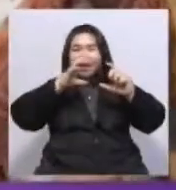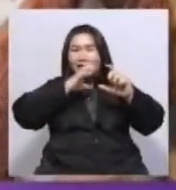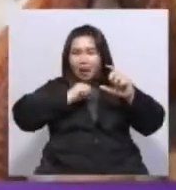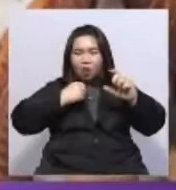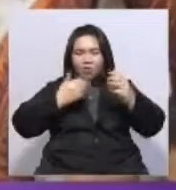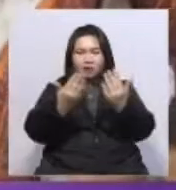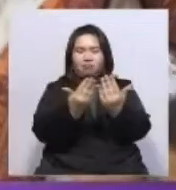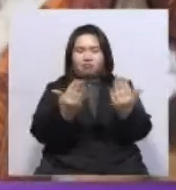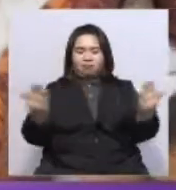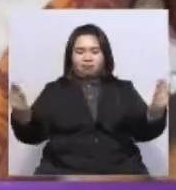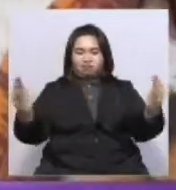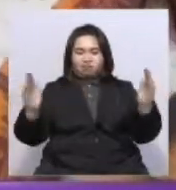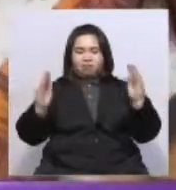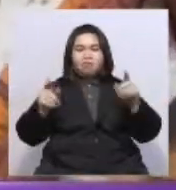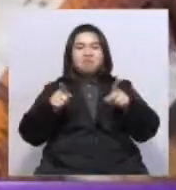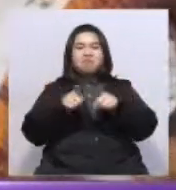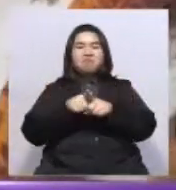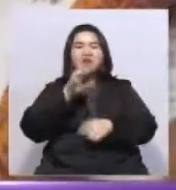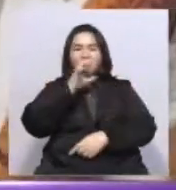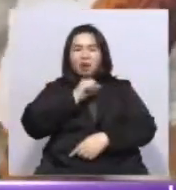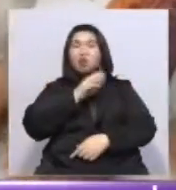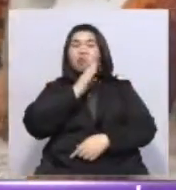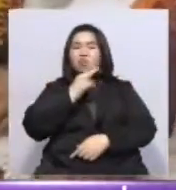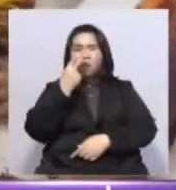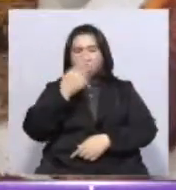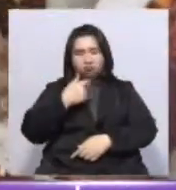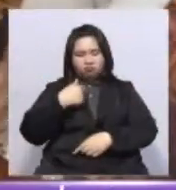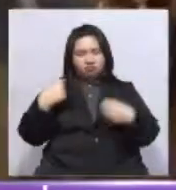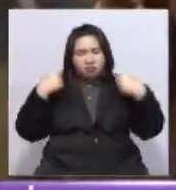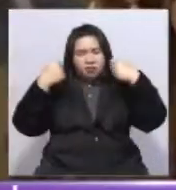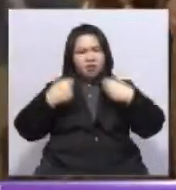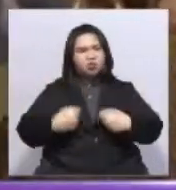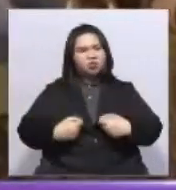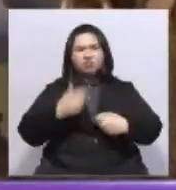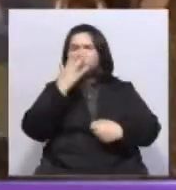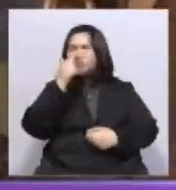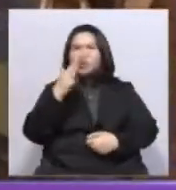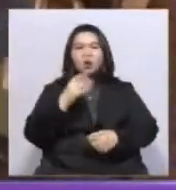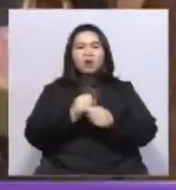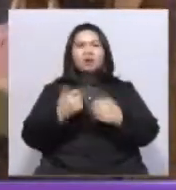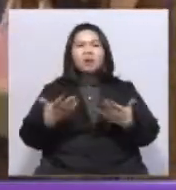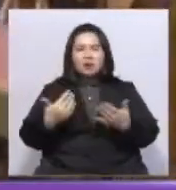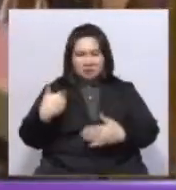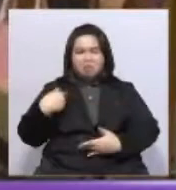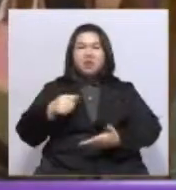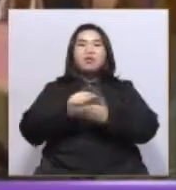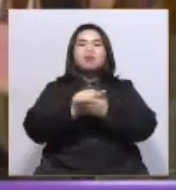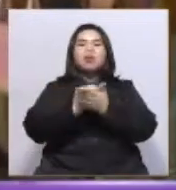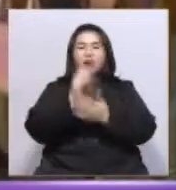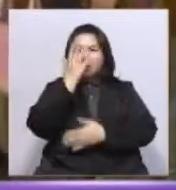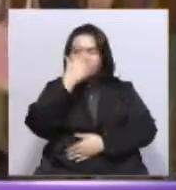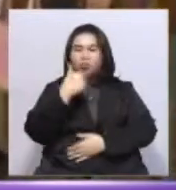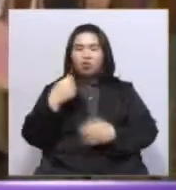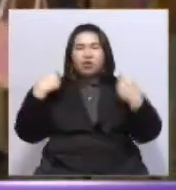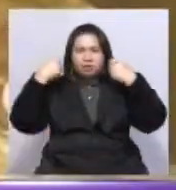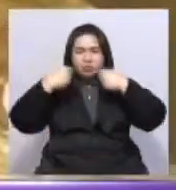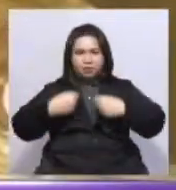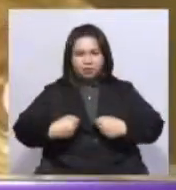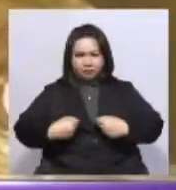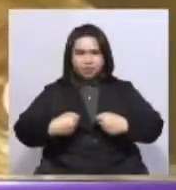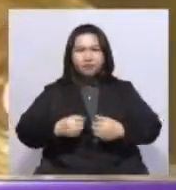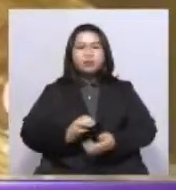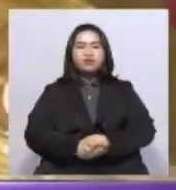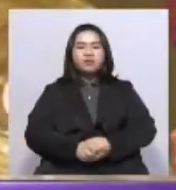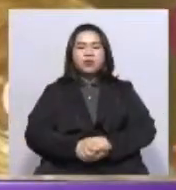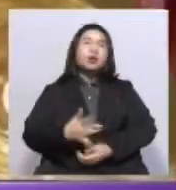และของตกแต่งเหมือนสมัยก่อนถ้าใครคิดว่าชุดที่ตัวเองใส่มาไม่สวยพอเขาก็มีบริการชุดไทยสวยๆให้ยืมใส่พร้อ